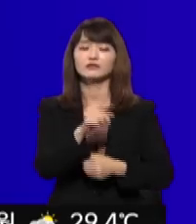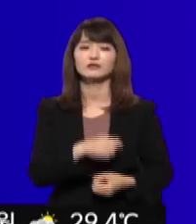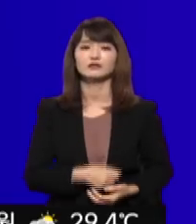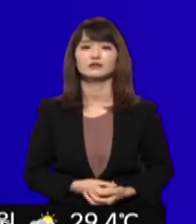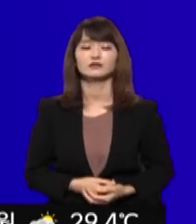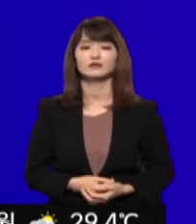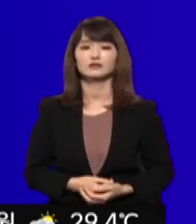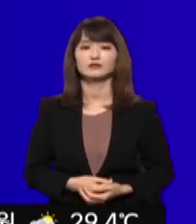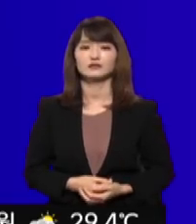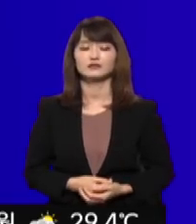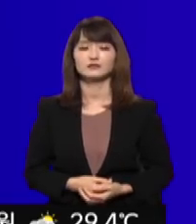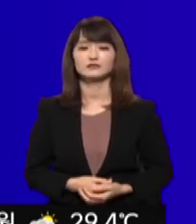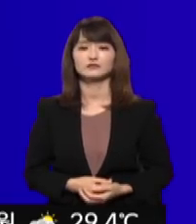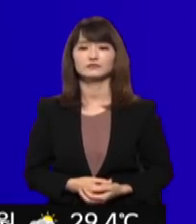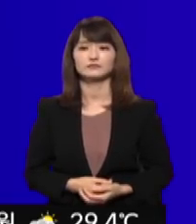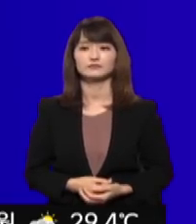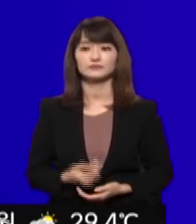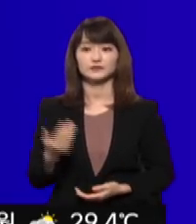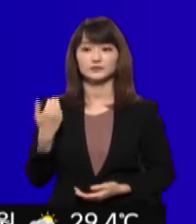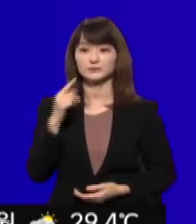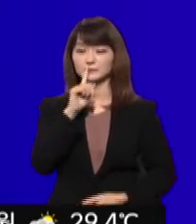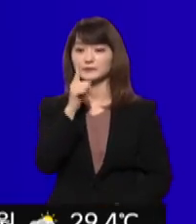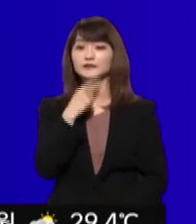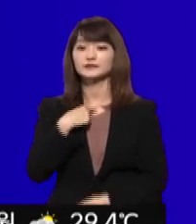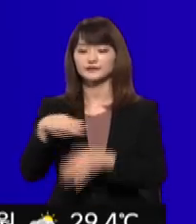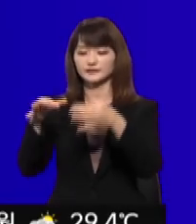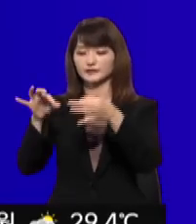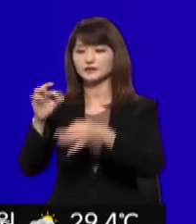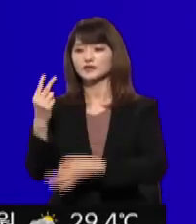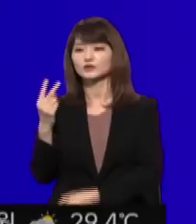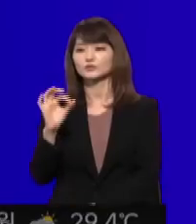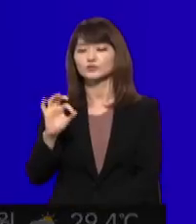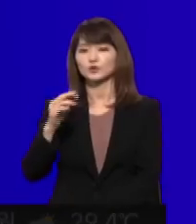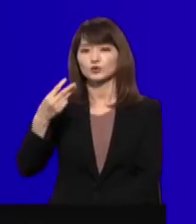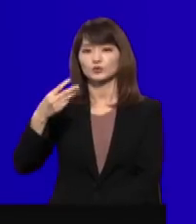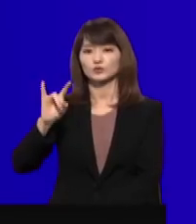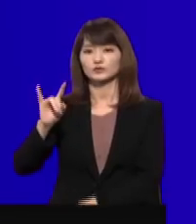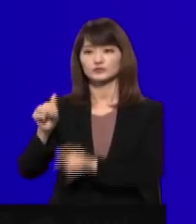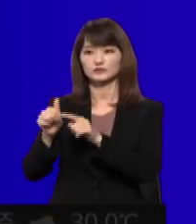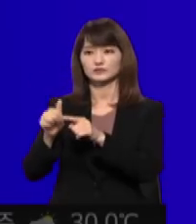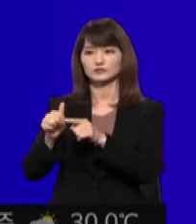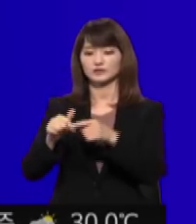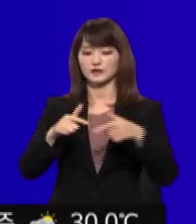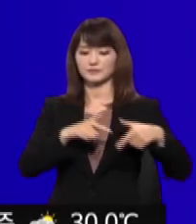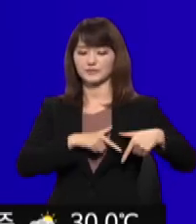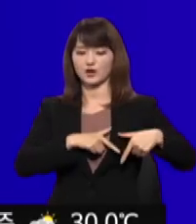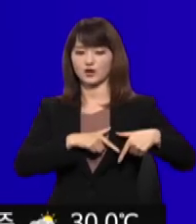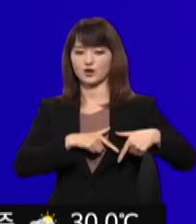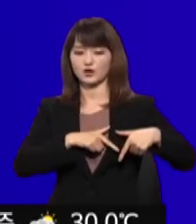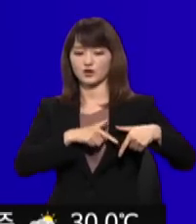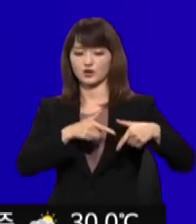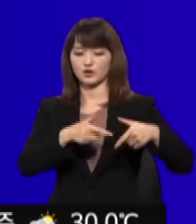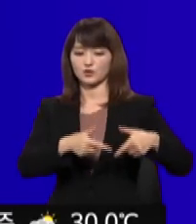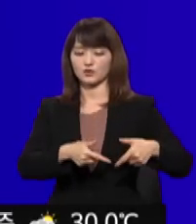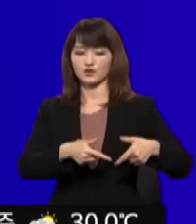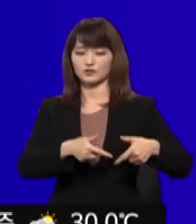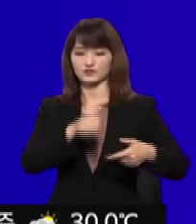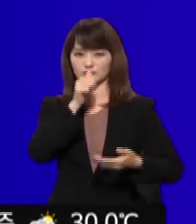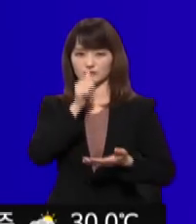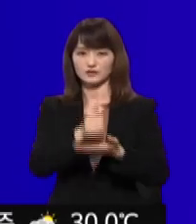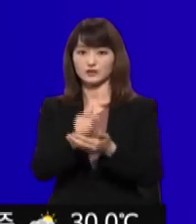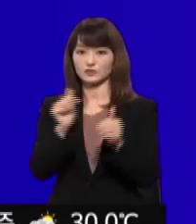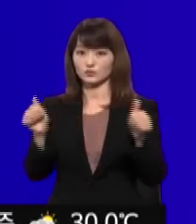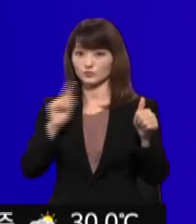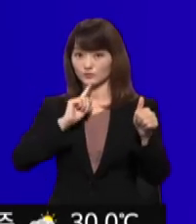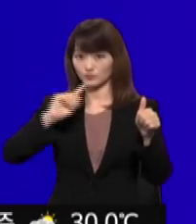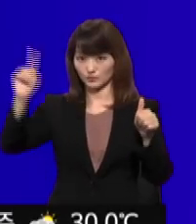하면서 앞서 그런 얘기를 했던 김용태 전 국민의 최고위원을 명예훼손 혐의로 고소하겠다고 했습니다 이게